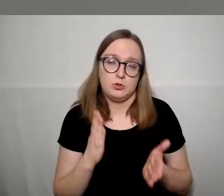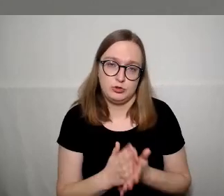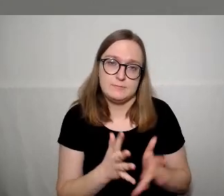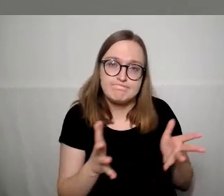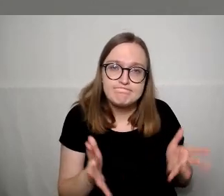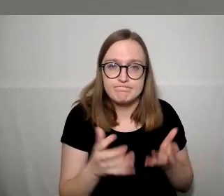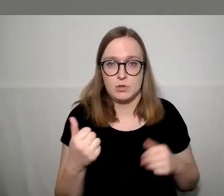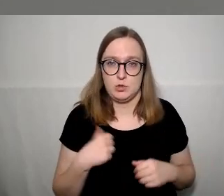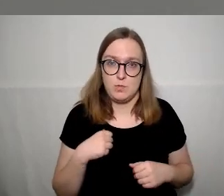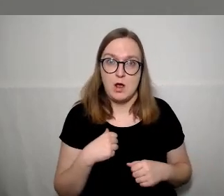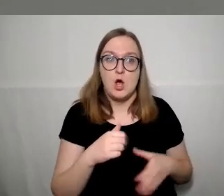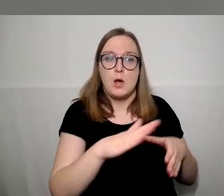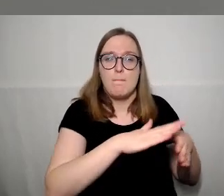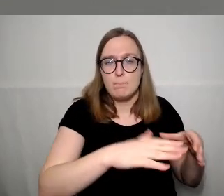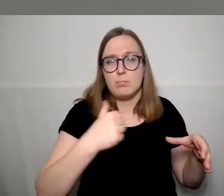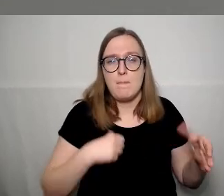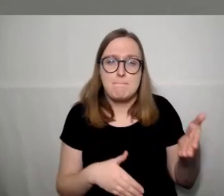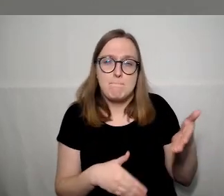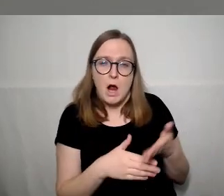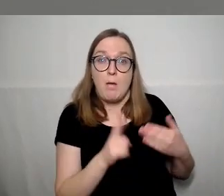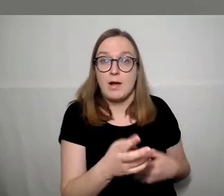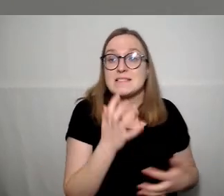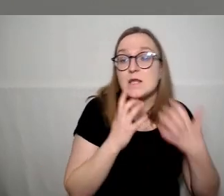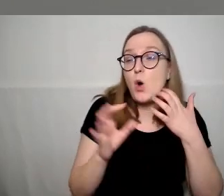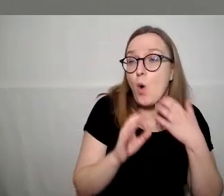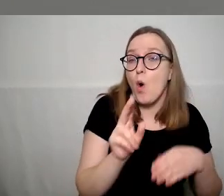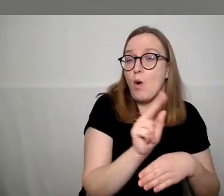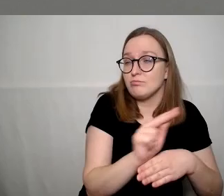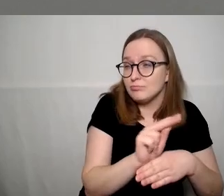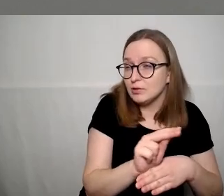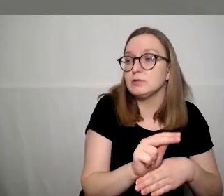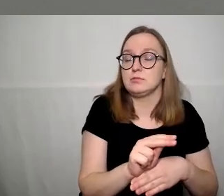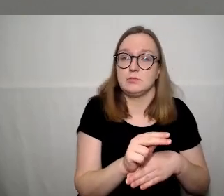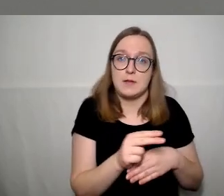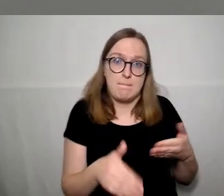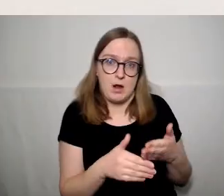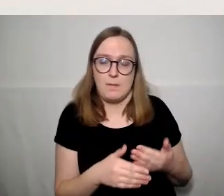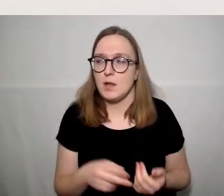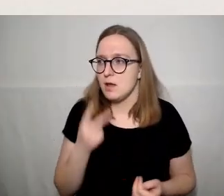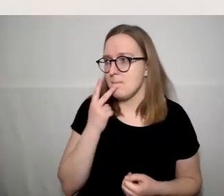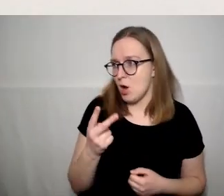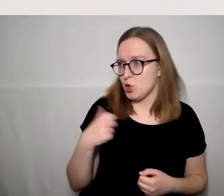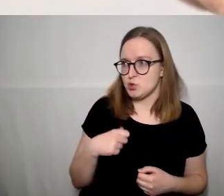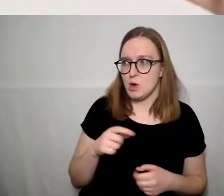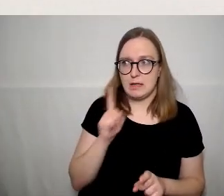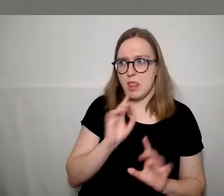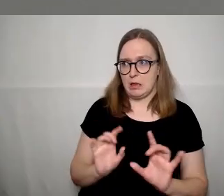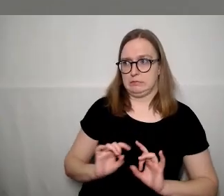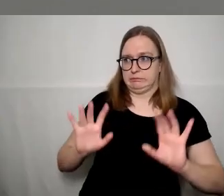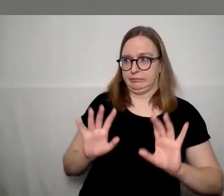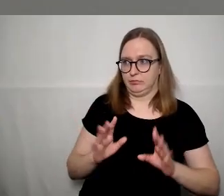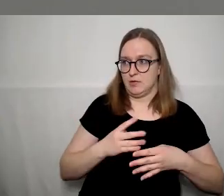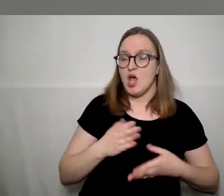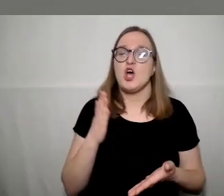efektyvi pagalba bendruomenėms norinčiams renovuoti daugiabučius. Tai kad nenori tos bendruomenės renovuoti tų daugiabučių? Yra, kurios